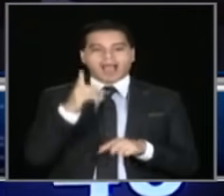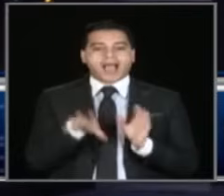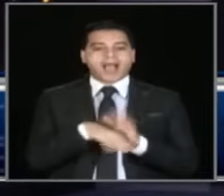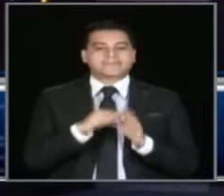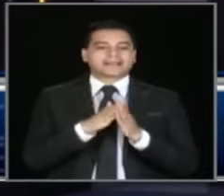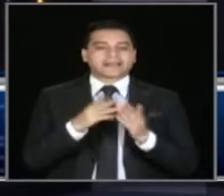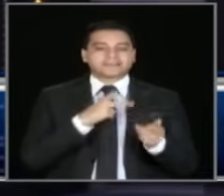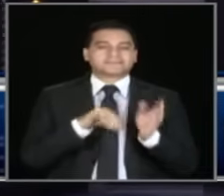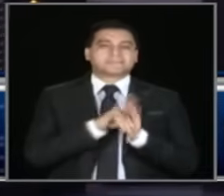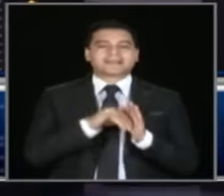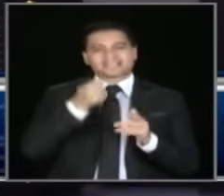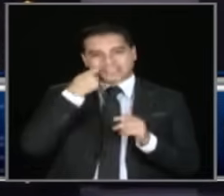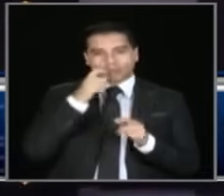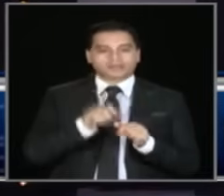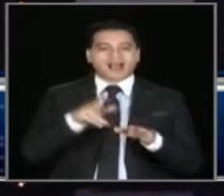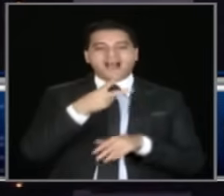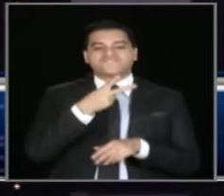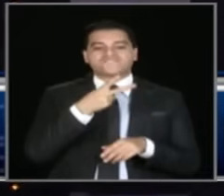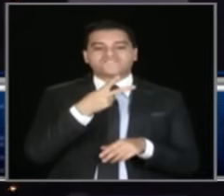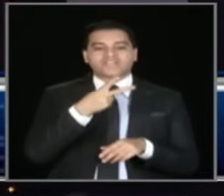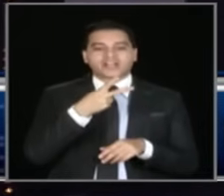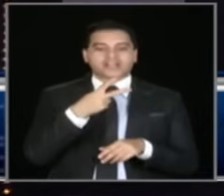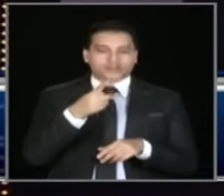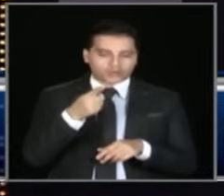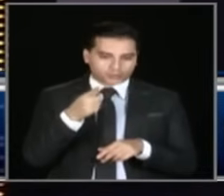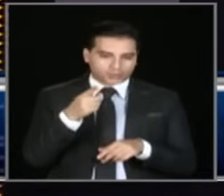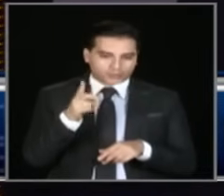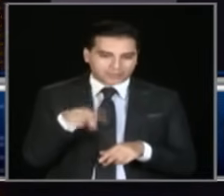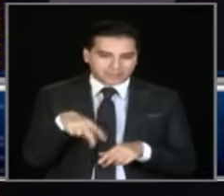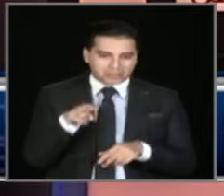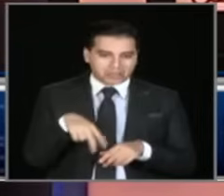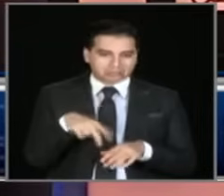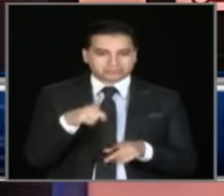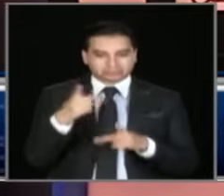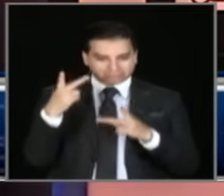اتنشرت 2016، رواية خيال علمي